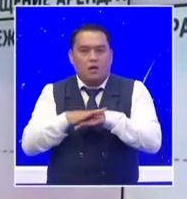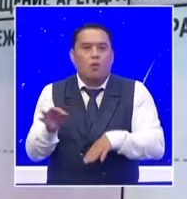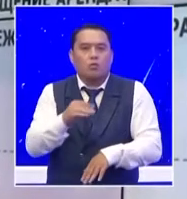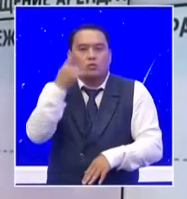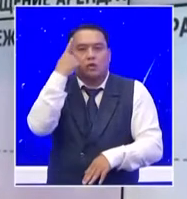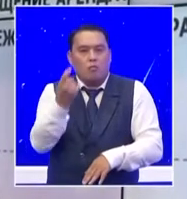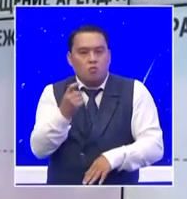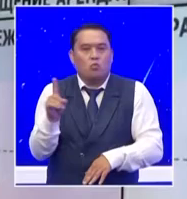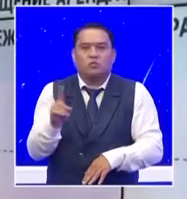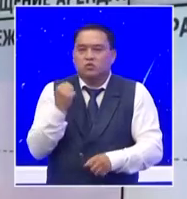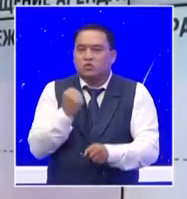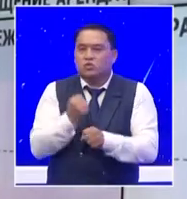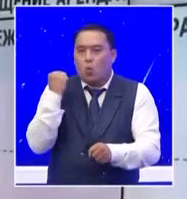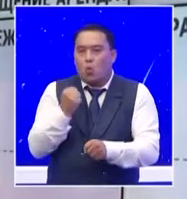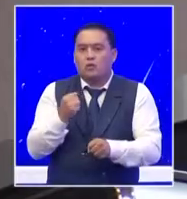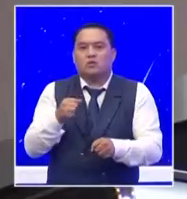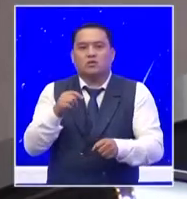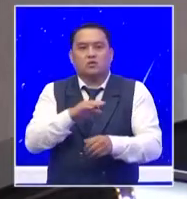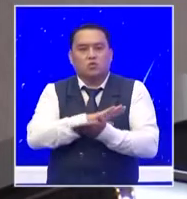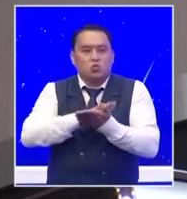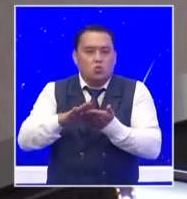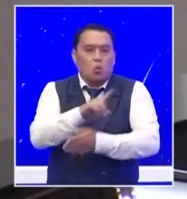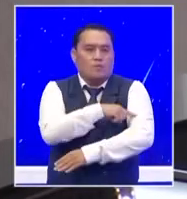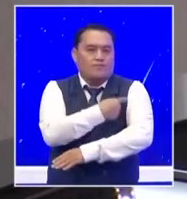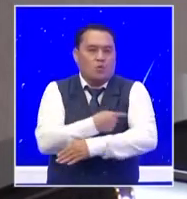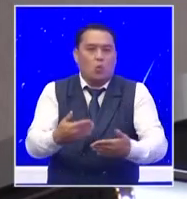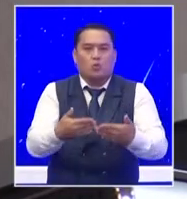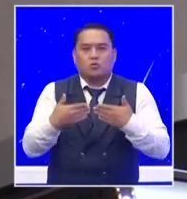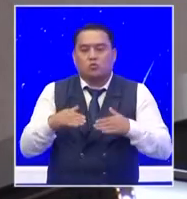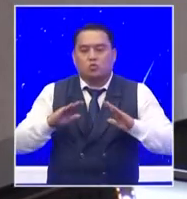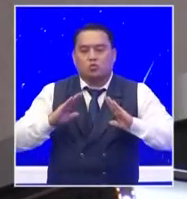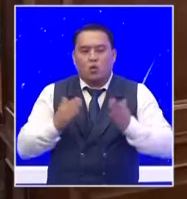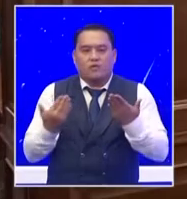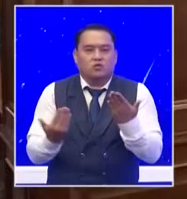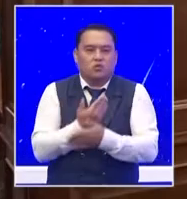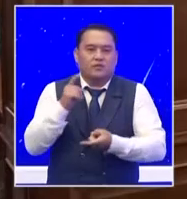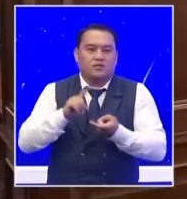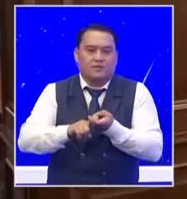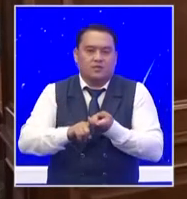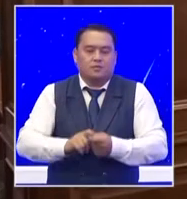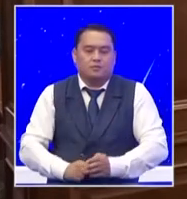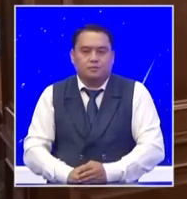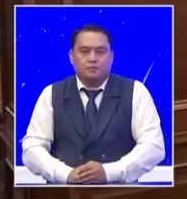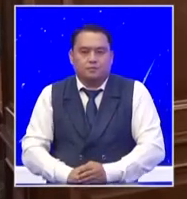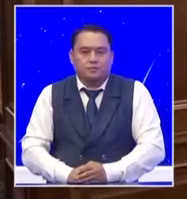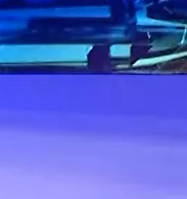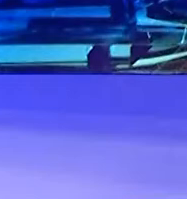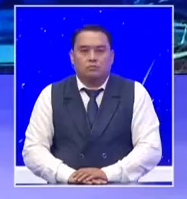напомнил о необходимости строгого соблюдения санитарных норм во избежание новых случаев заражения COVID-19.